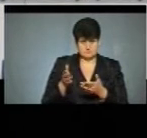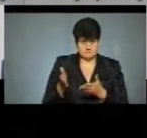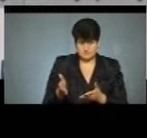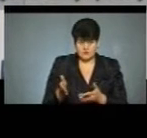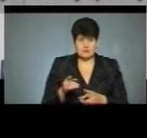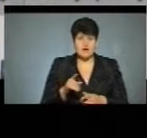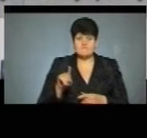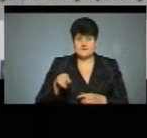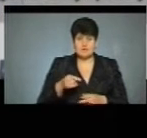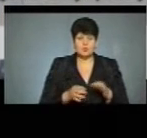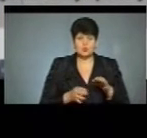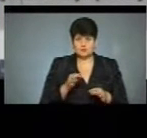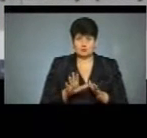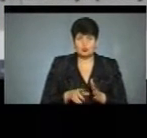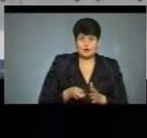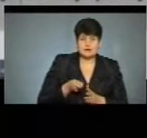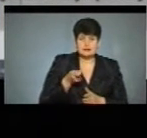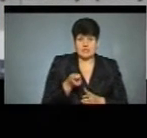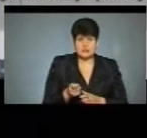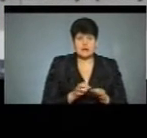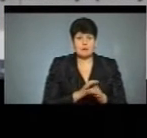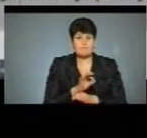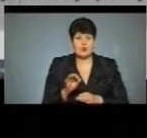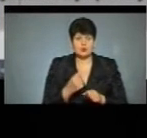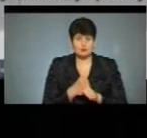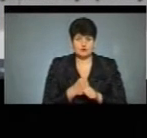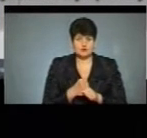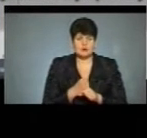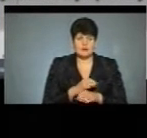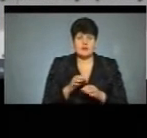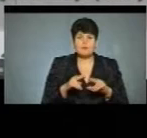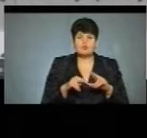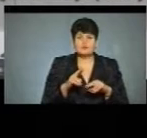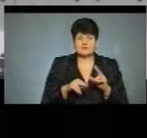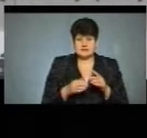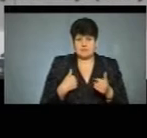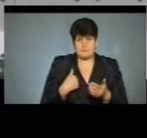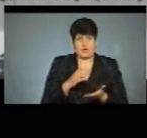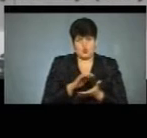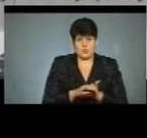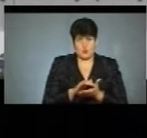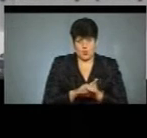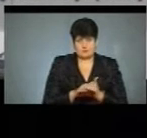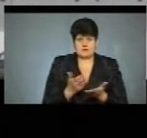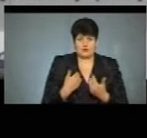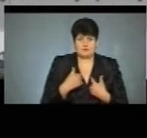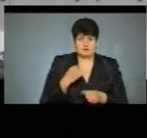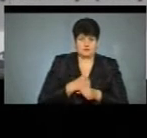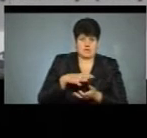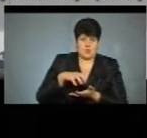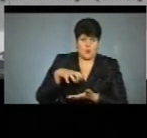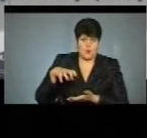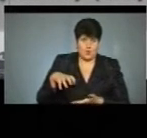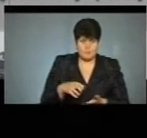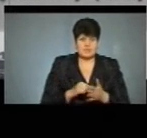на вимогу суду було надано цей проєкт, робочий проєкт на будівництво, з яким ми ознайомлювалися, з якого ми знімали копії, на